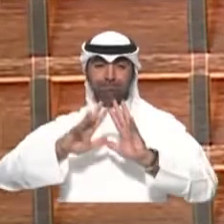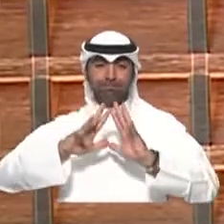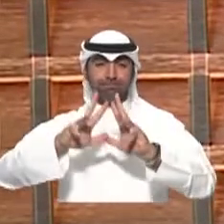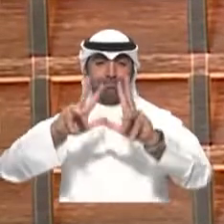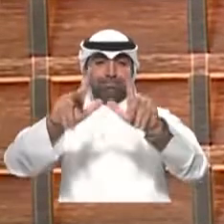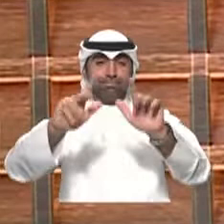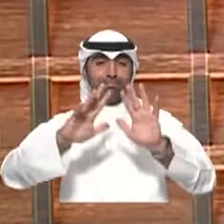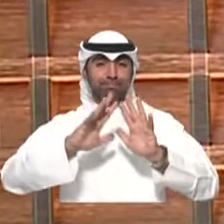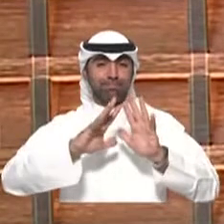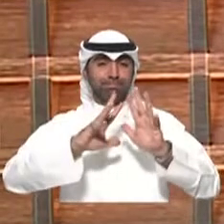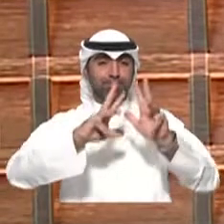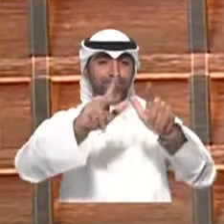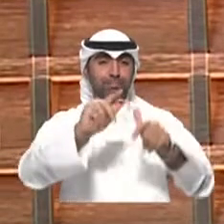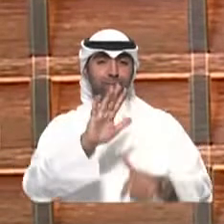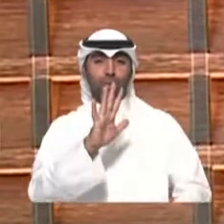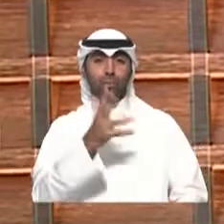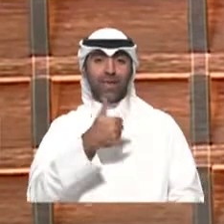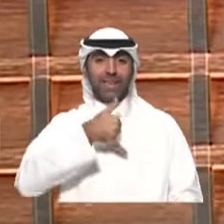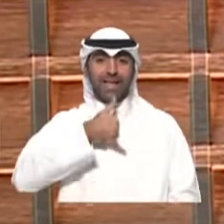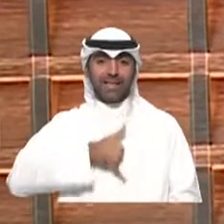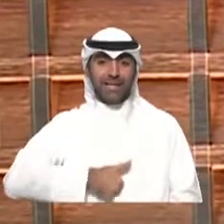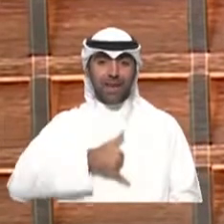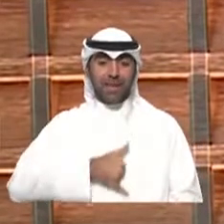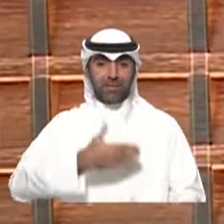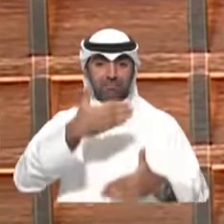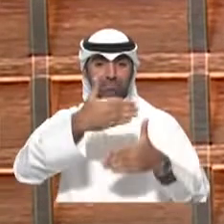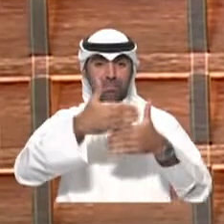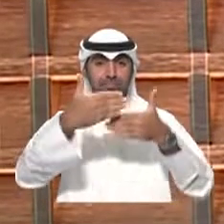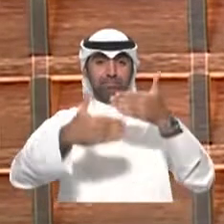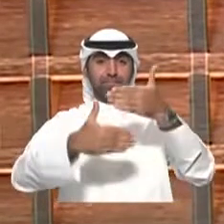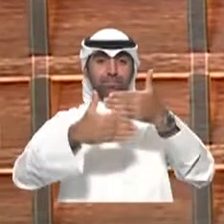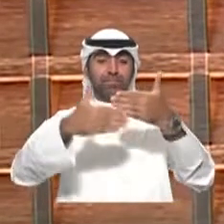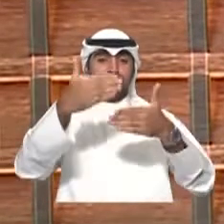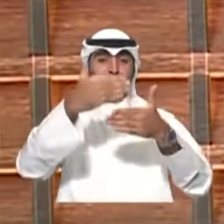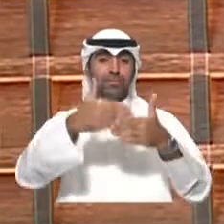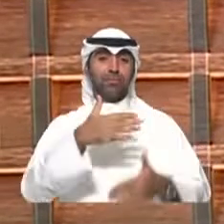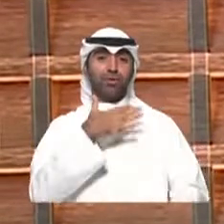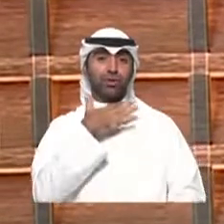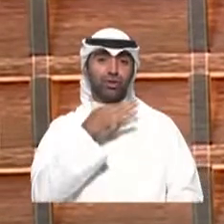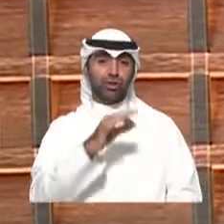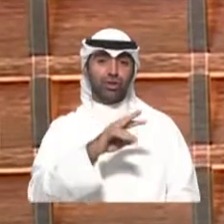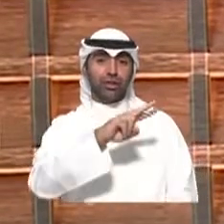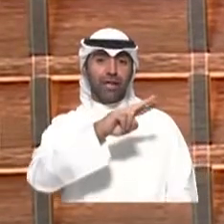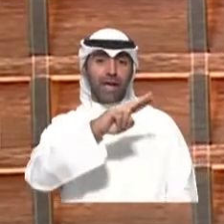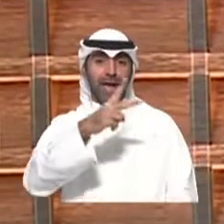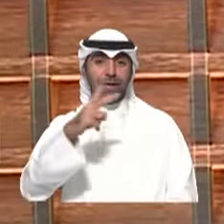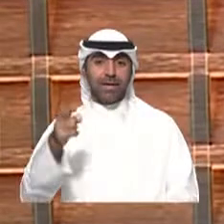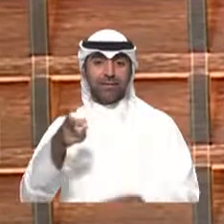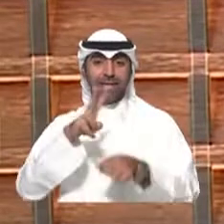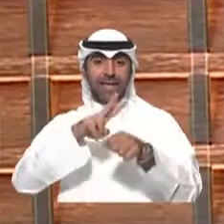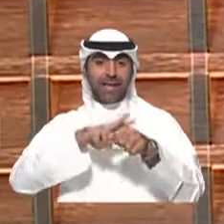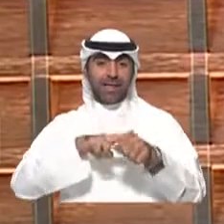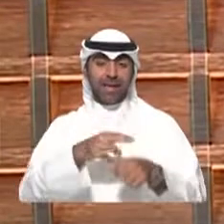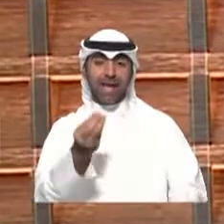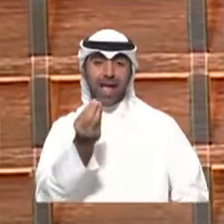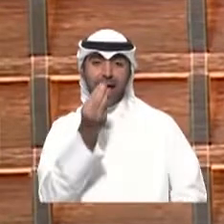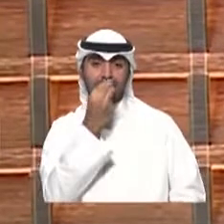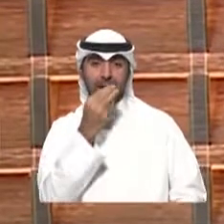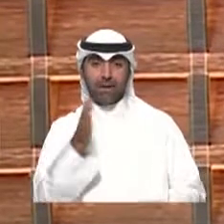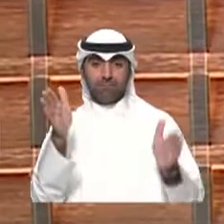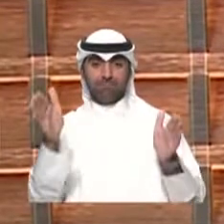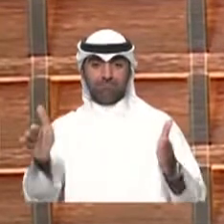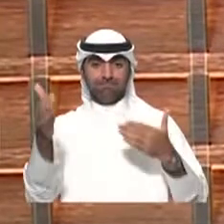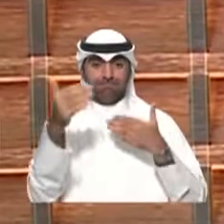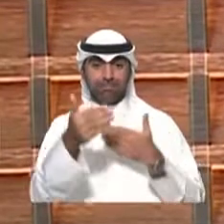المشاريع اللي هو توزيع مشروع إغاثة اليمن ذخر وسند، بتنفيذ 300 سلة غذائية